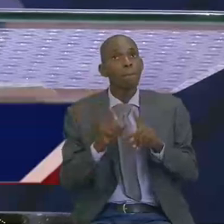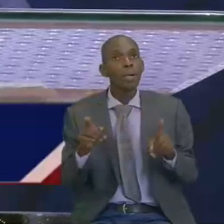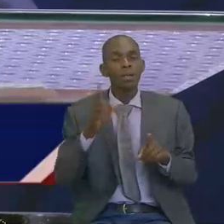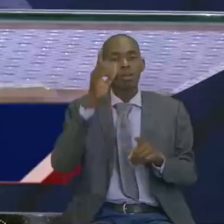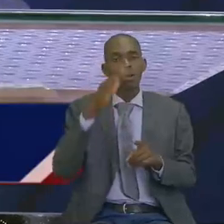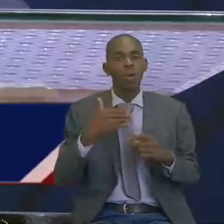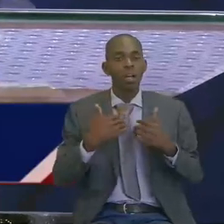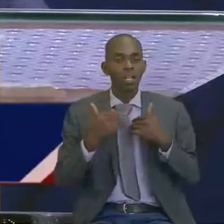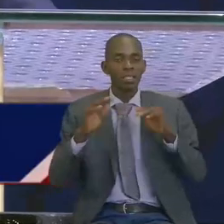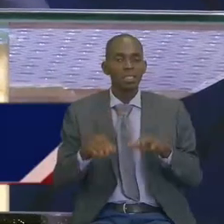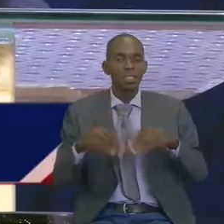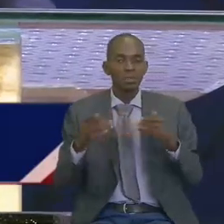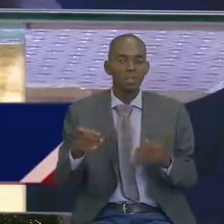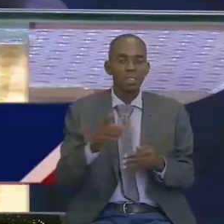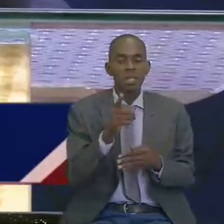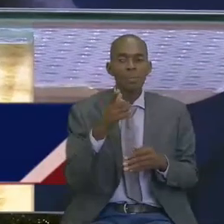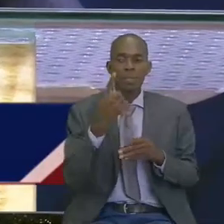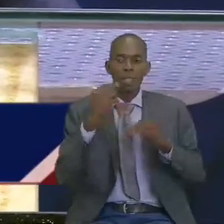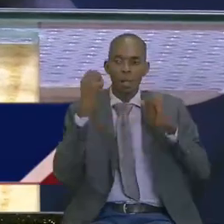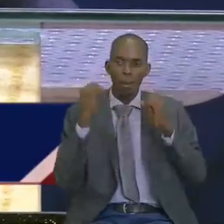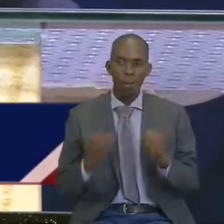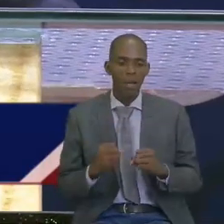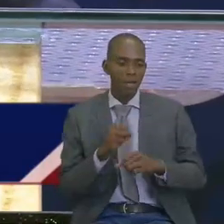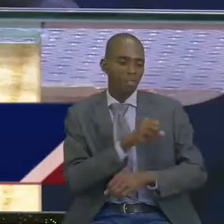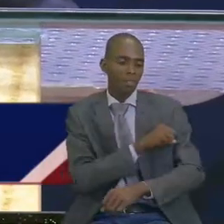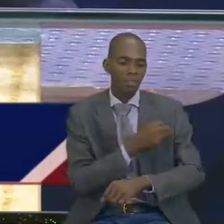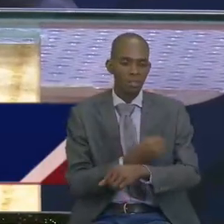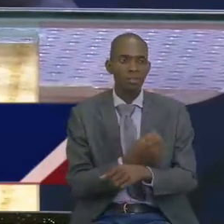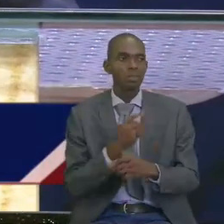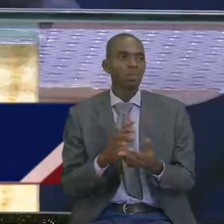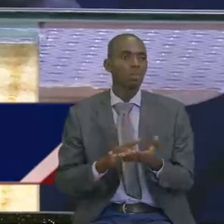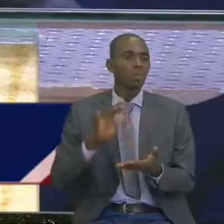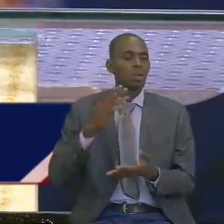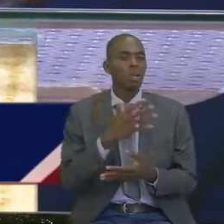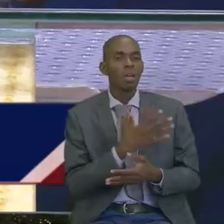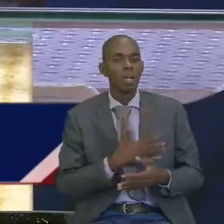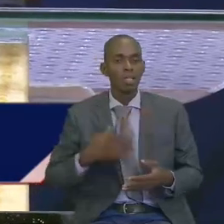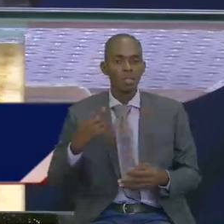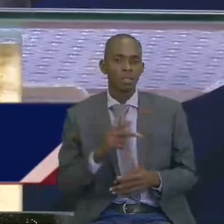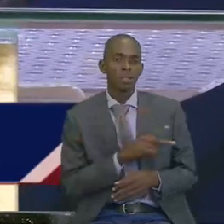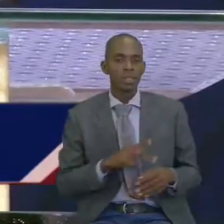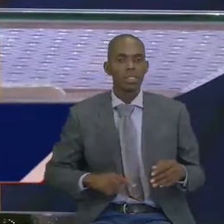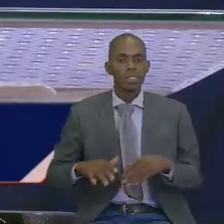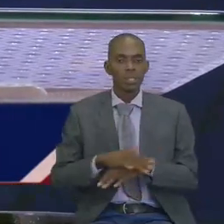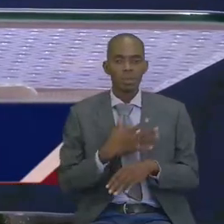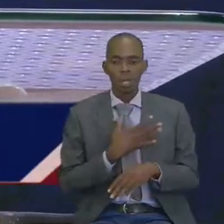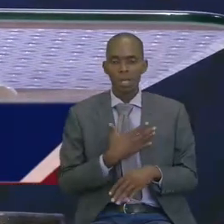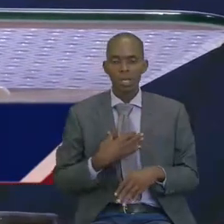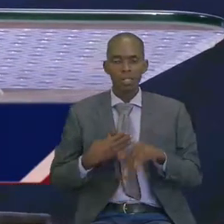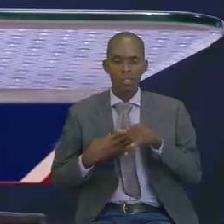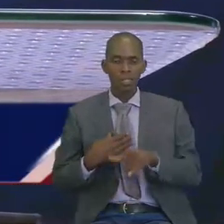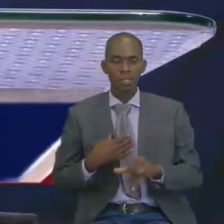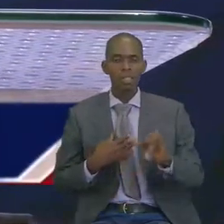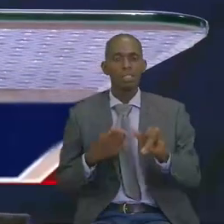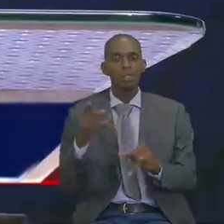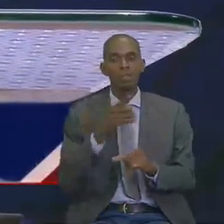donné le pouvoir, la force, la gloire et le royaume. Cependant, ils